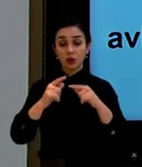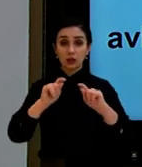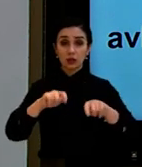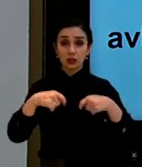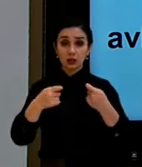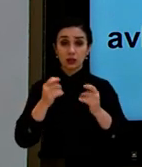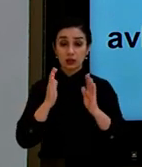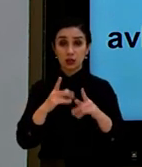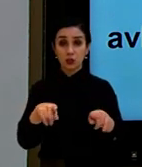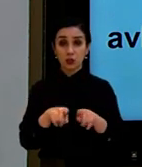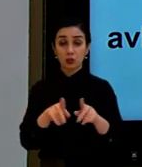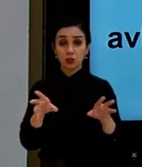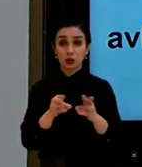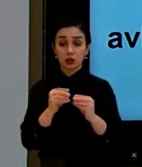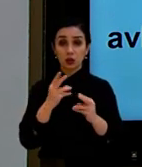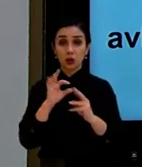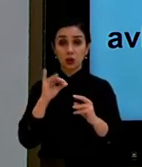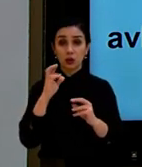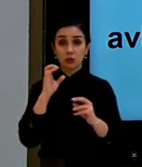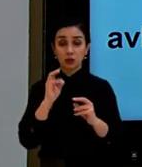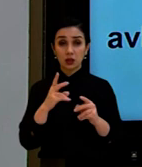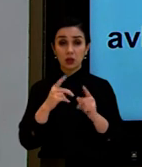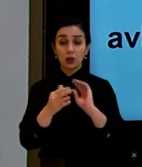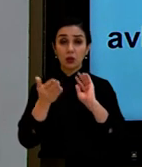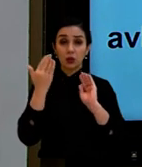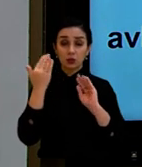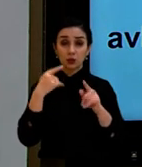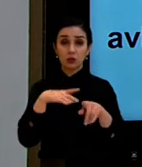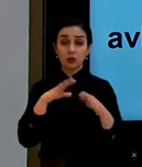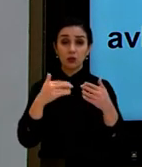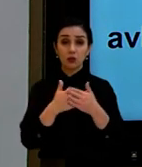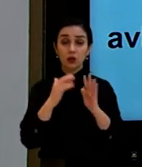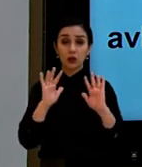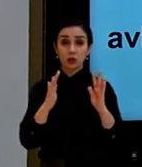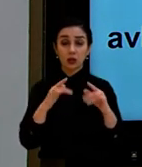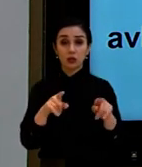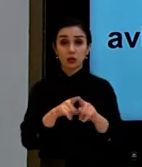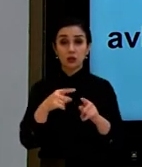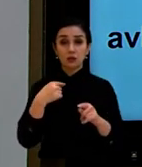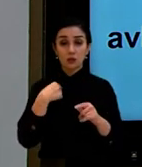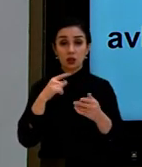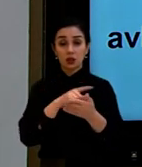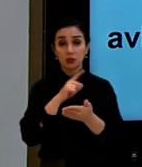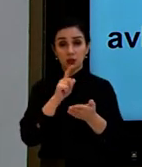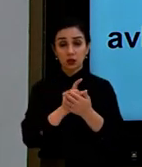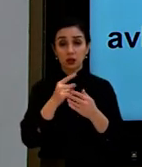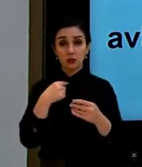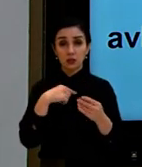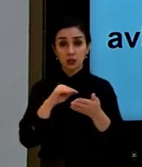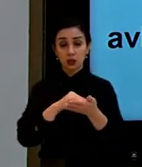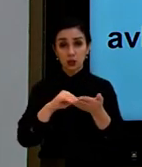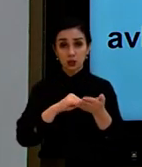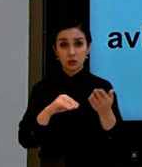yetkazadi. Bu bilan Oybek biz o'tmishdagi bo'lgan voqea hodisalarni biz albatta o'sha